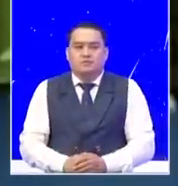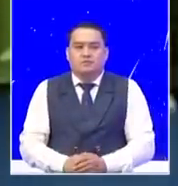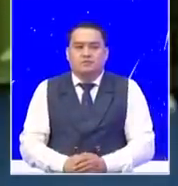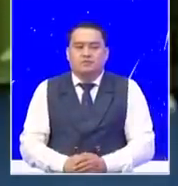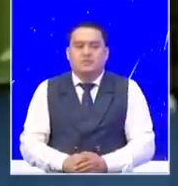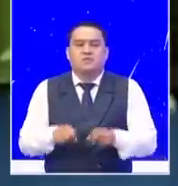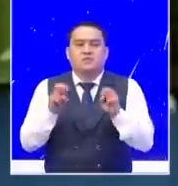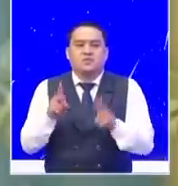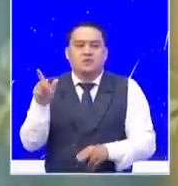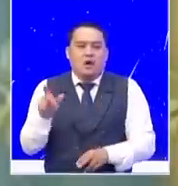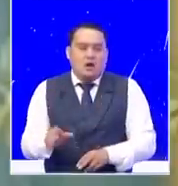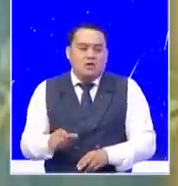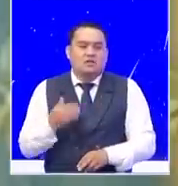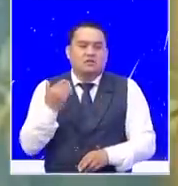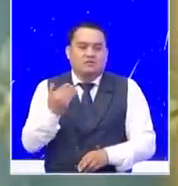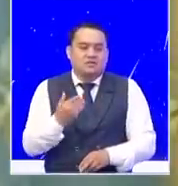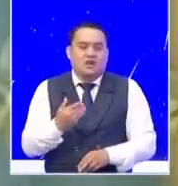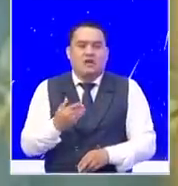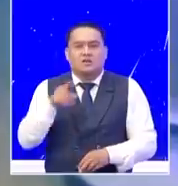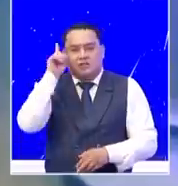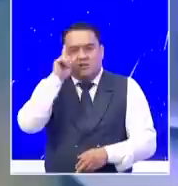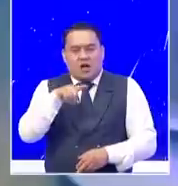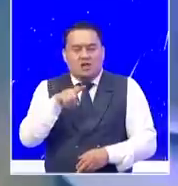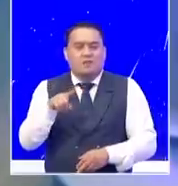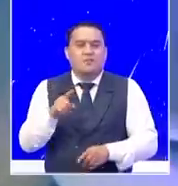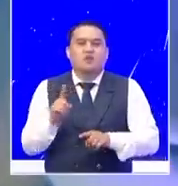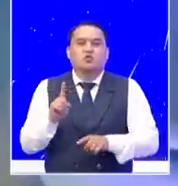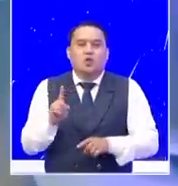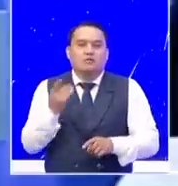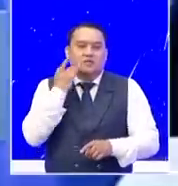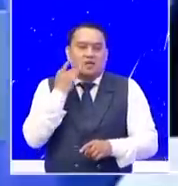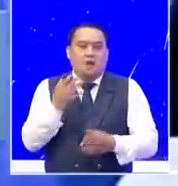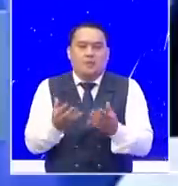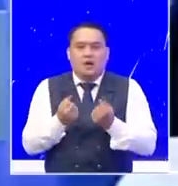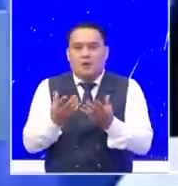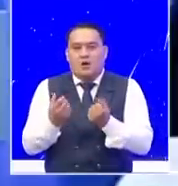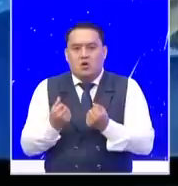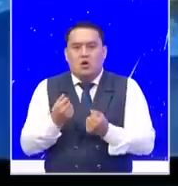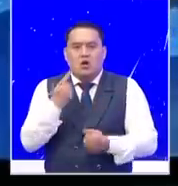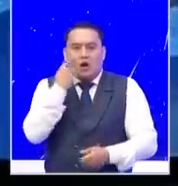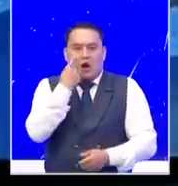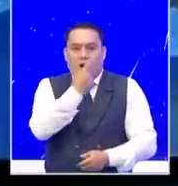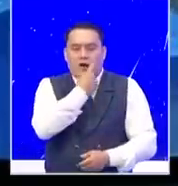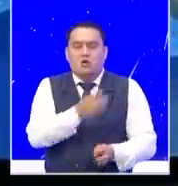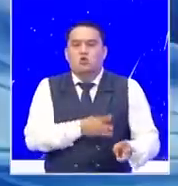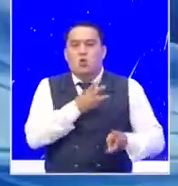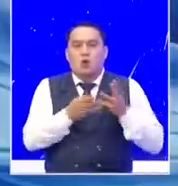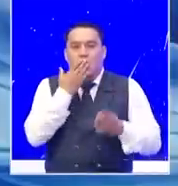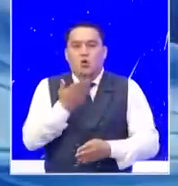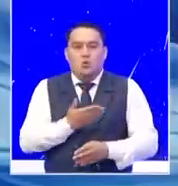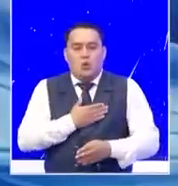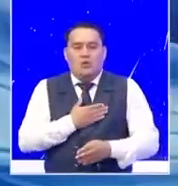все. Известное выражение Бисен Куранбек знал не понаслышке. Всегда принимал на работу людей с горящими глазами и любовью к своему